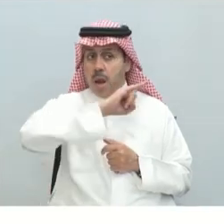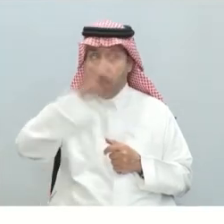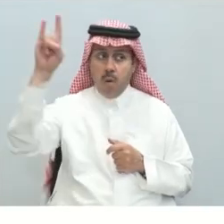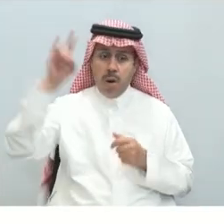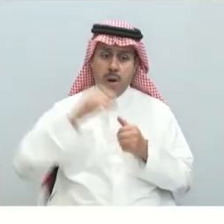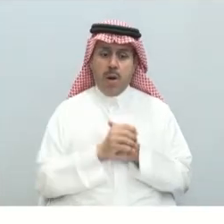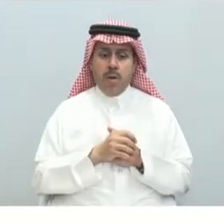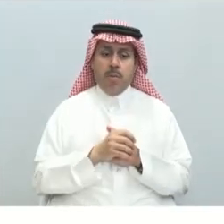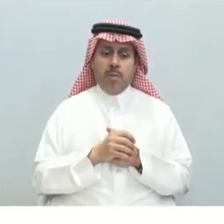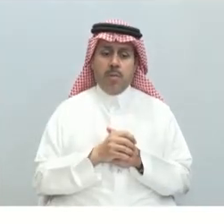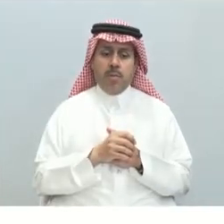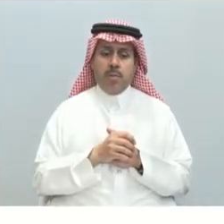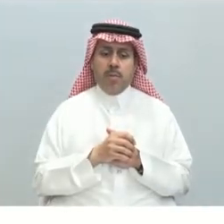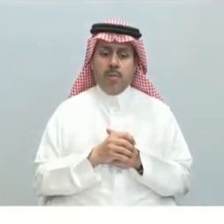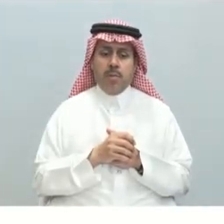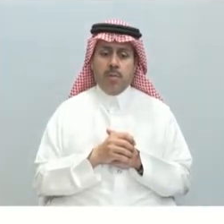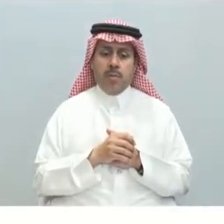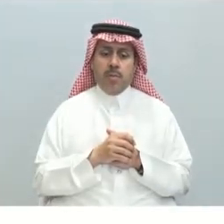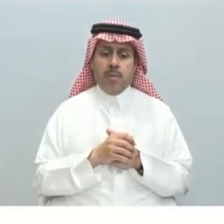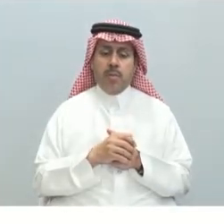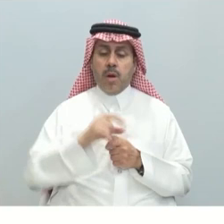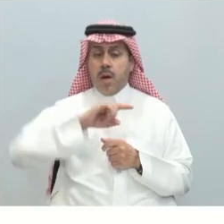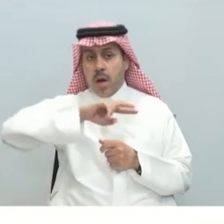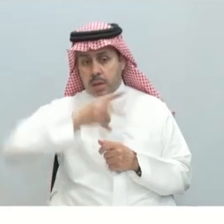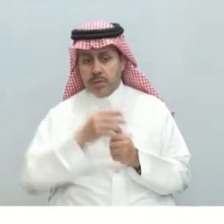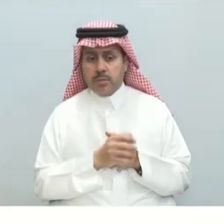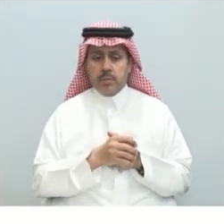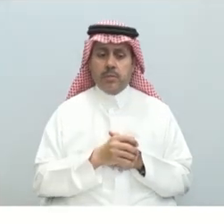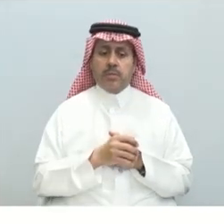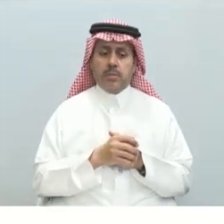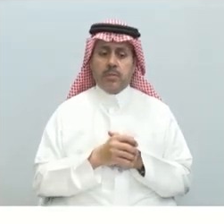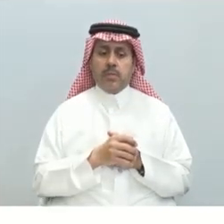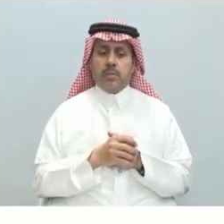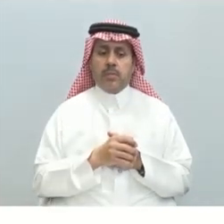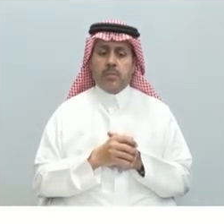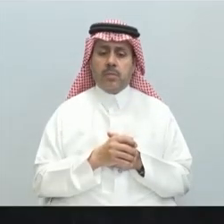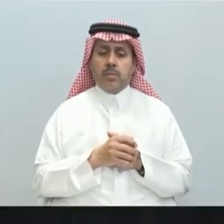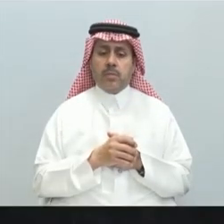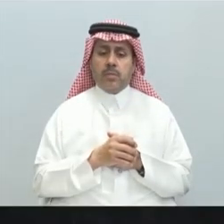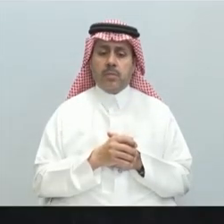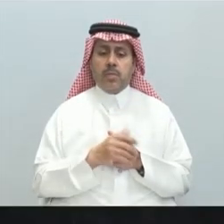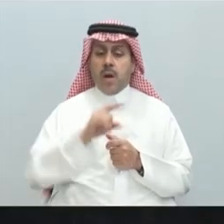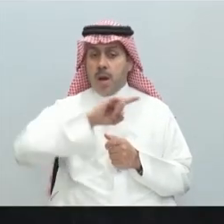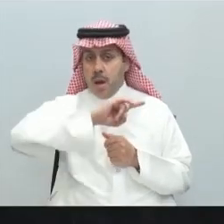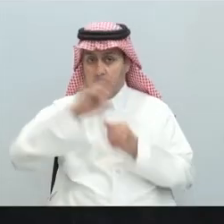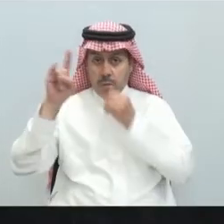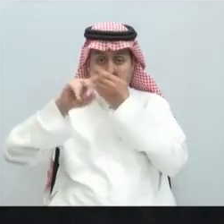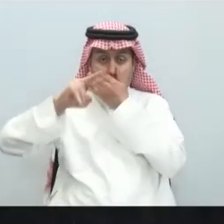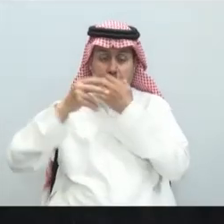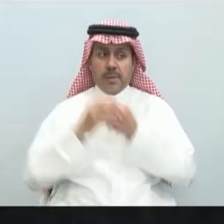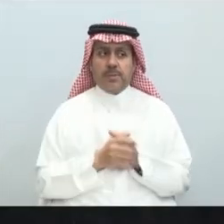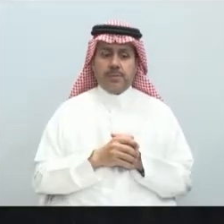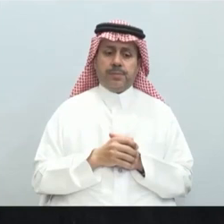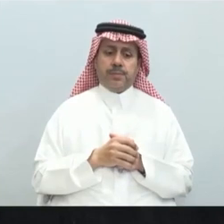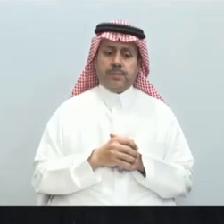قوله امر بالقسط ف عكسه او كما يقال الامر بالشيء نهي عن ضده